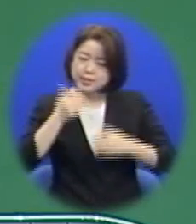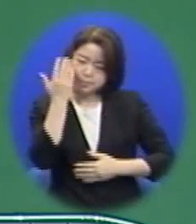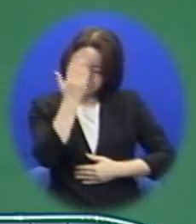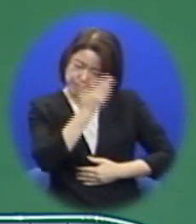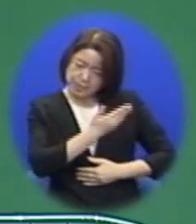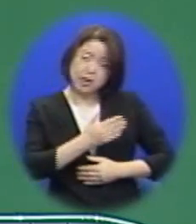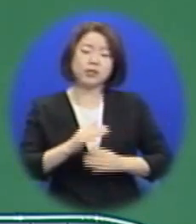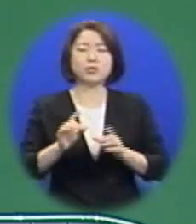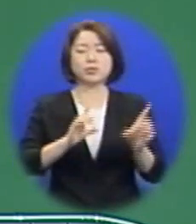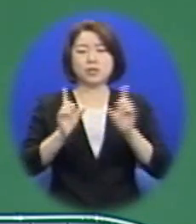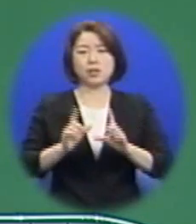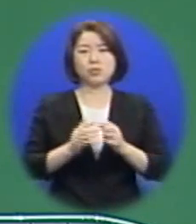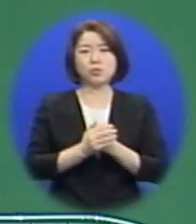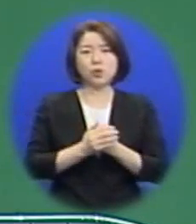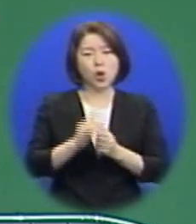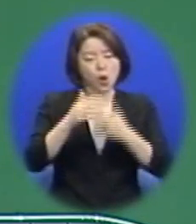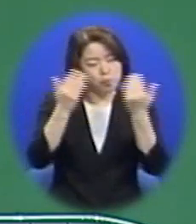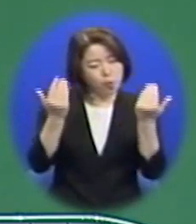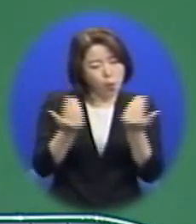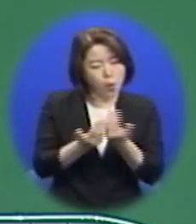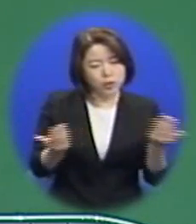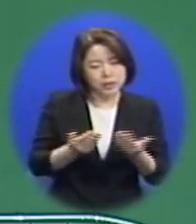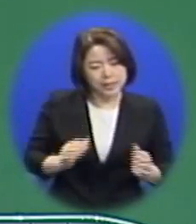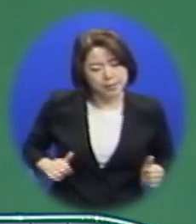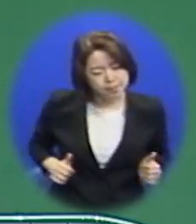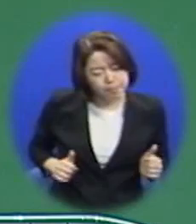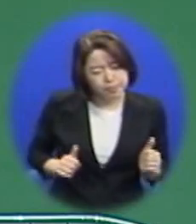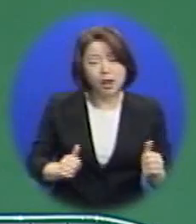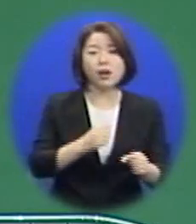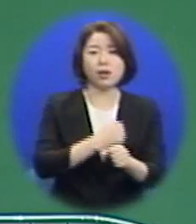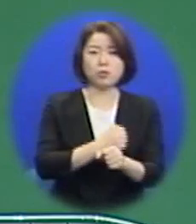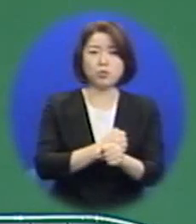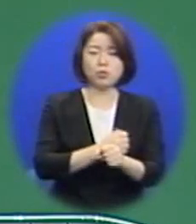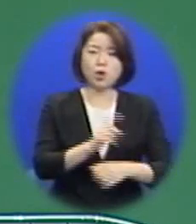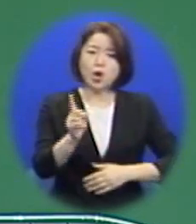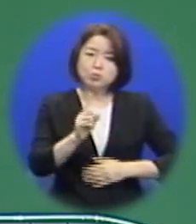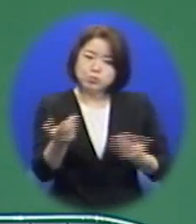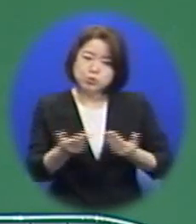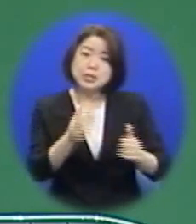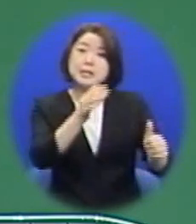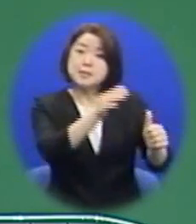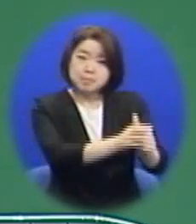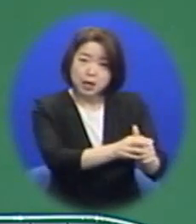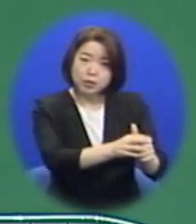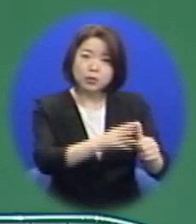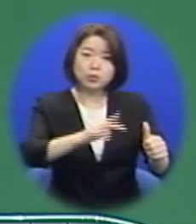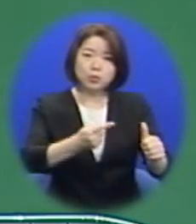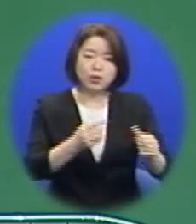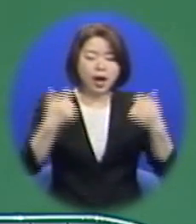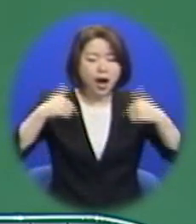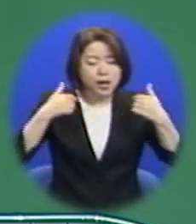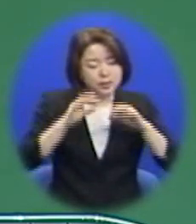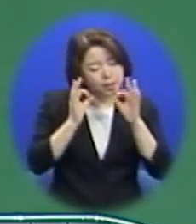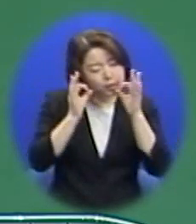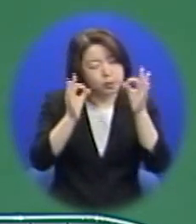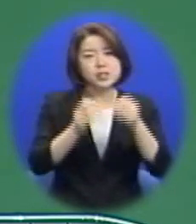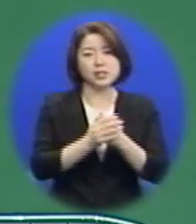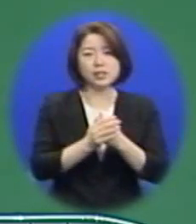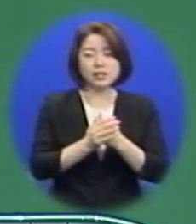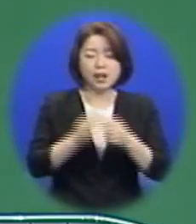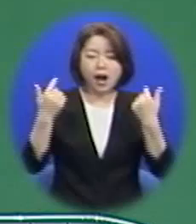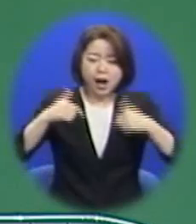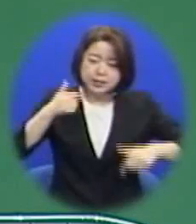살고 모든 일에 최선을 다하고 무슨 일을 맡기든지 늘 성실하고 기쁨이